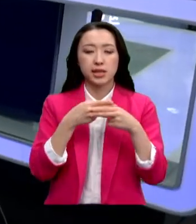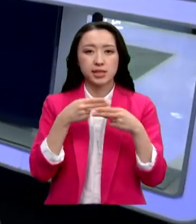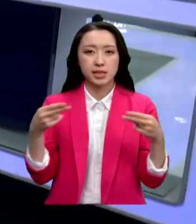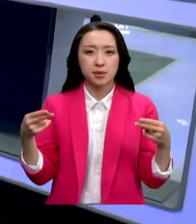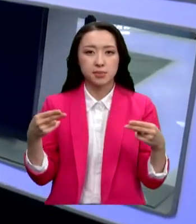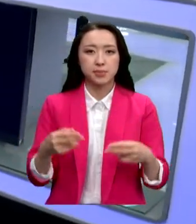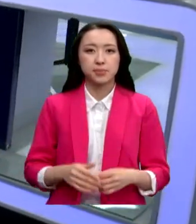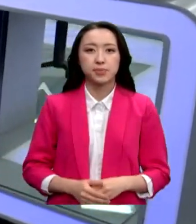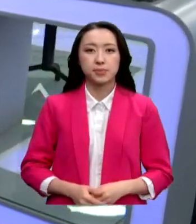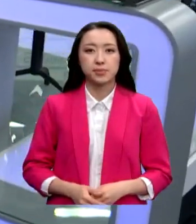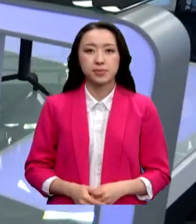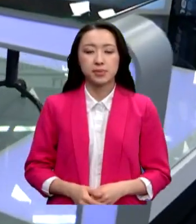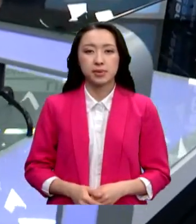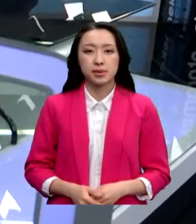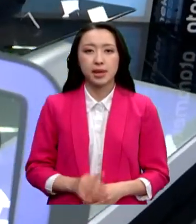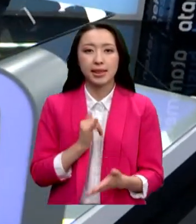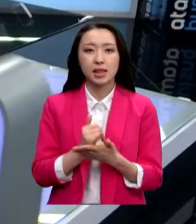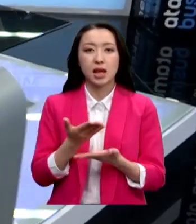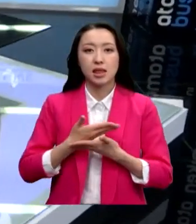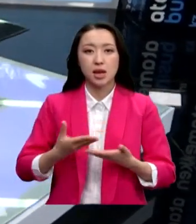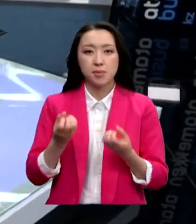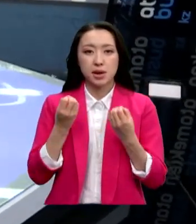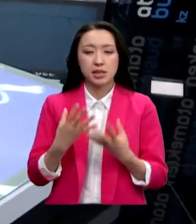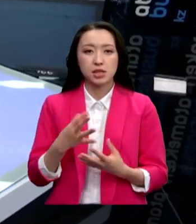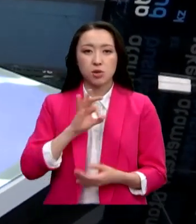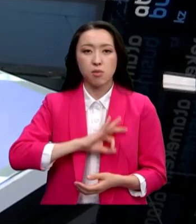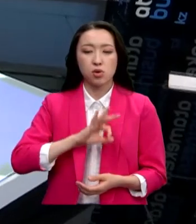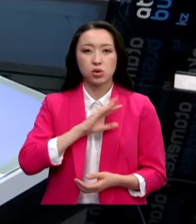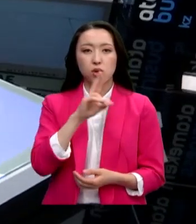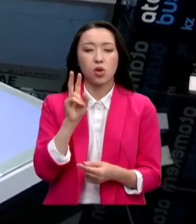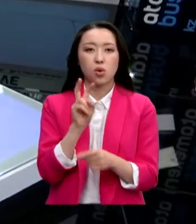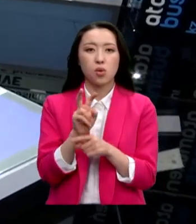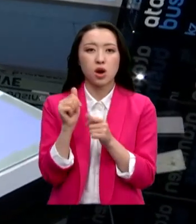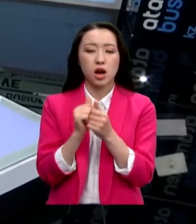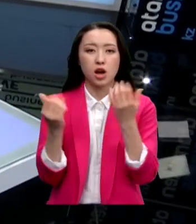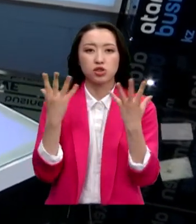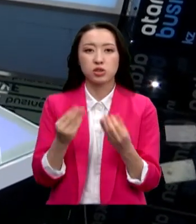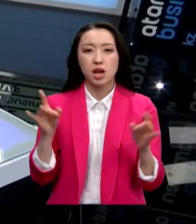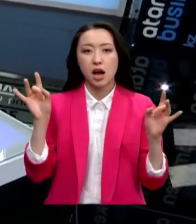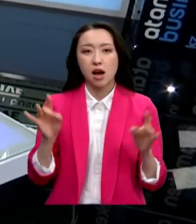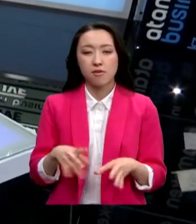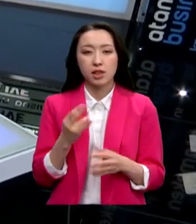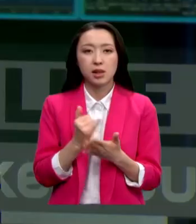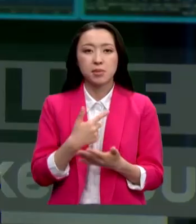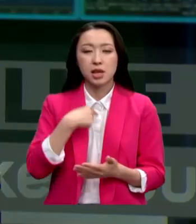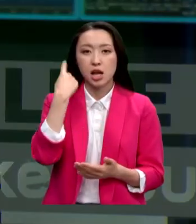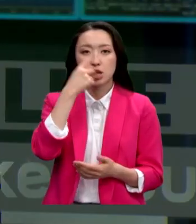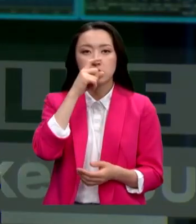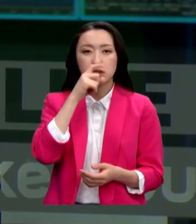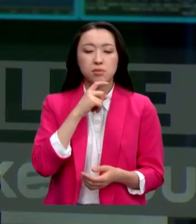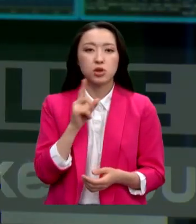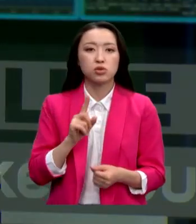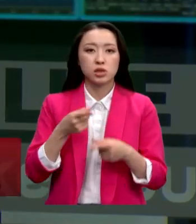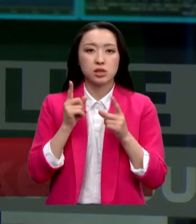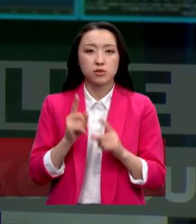вот, Вероника, для нас, вот, простых потребителей, для тех, кто ходит ежедневно в кафе и рестораны, вот для меня лично непонятно, что